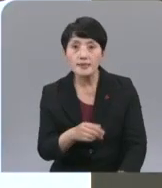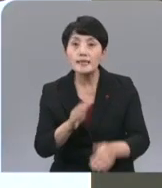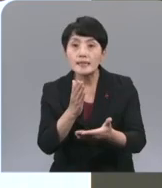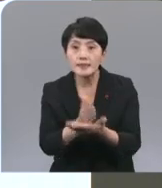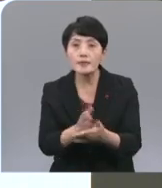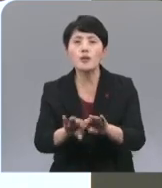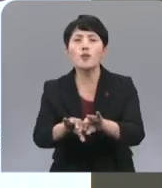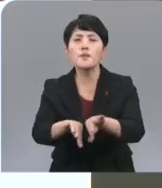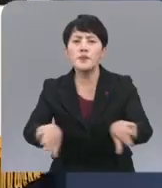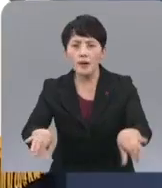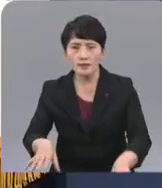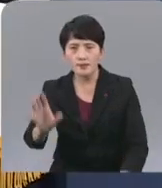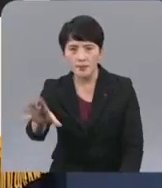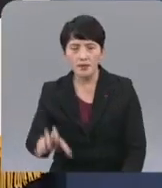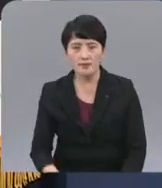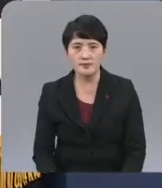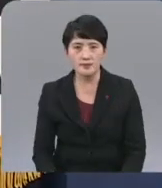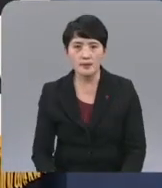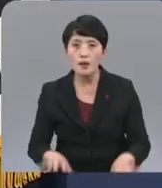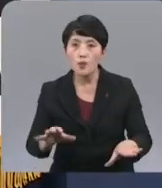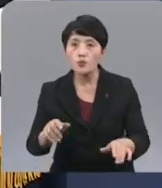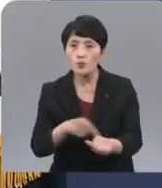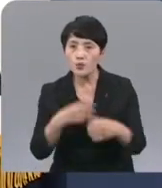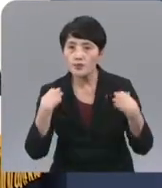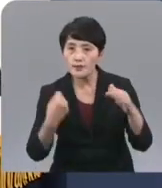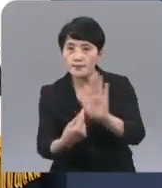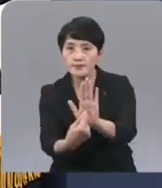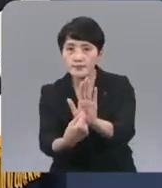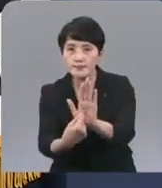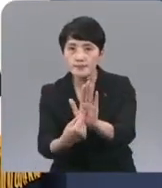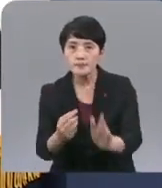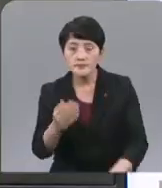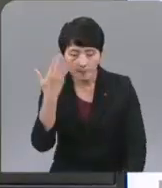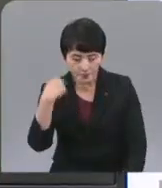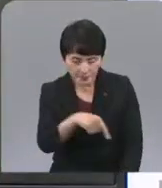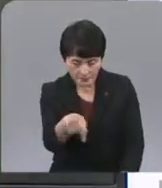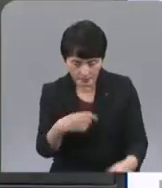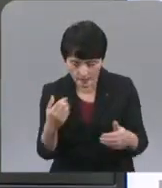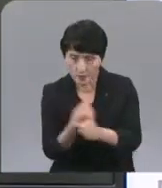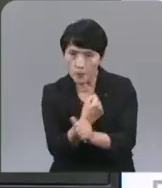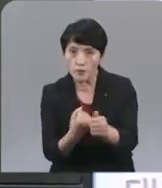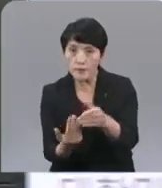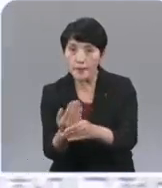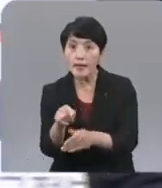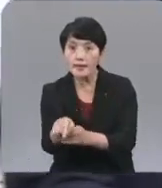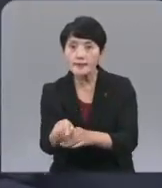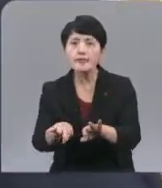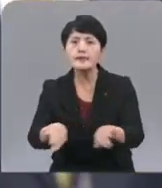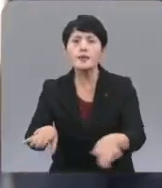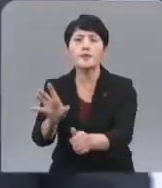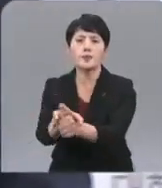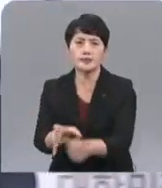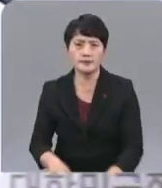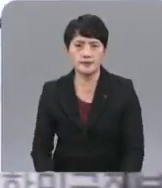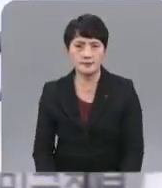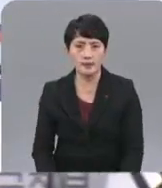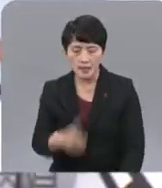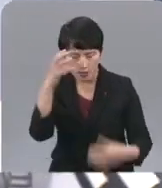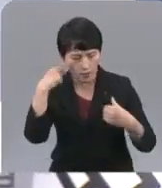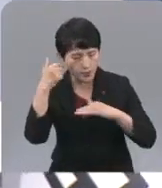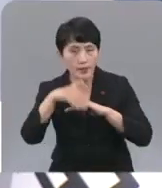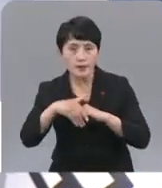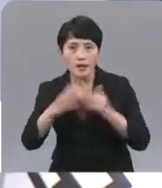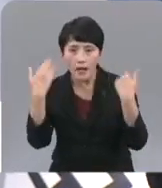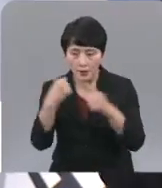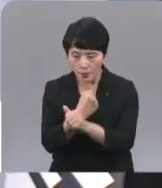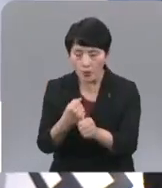رجال الشرطه المسؤولين عن مراقبه تلك الاعمال من اجل تخفيف العبء عن المعلمين في المدارس